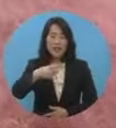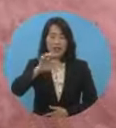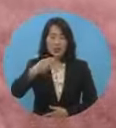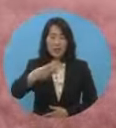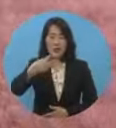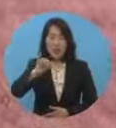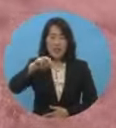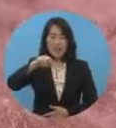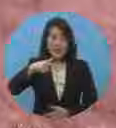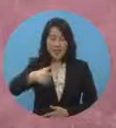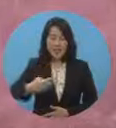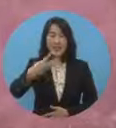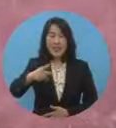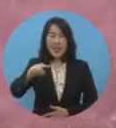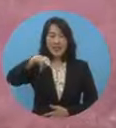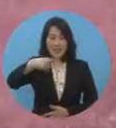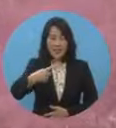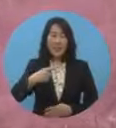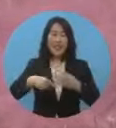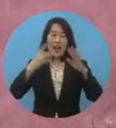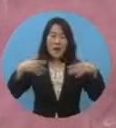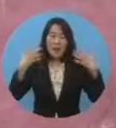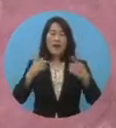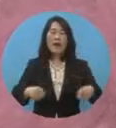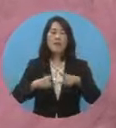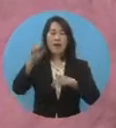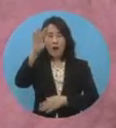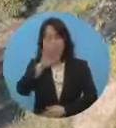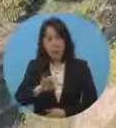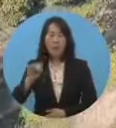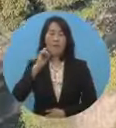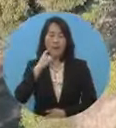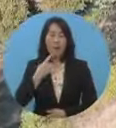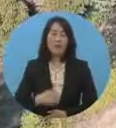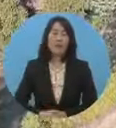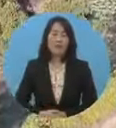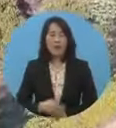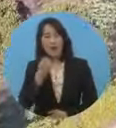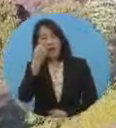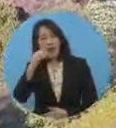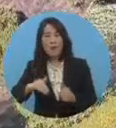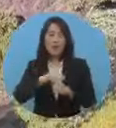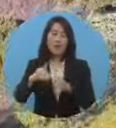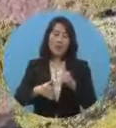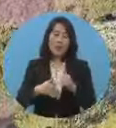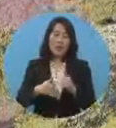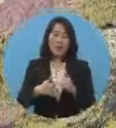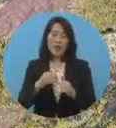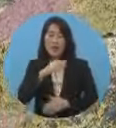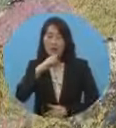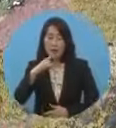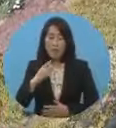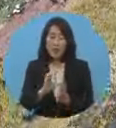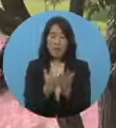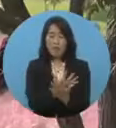입니다 카울 바람과 어우러져 장관입니다 관람객들은 신비로운 분위기를 자랑하는 핑크 밀리 를 배경으로